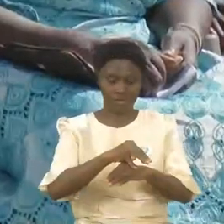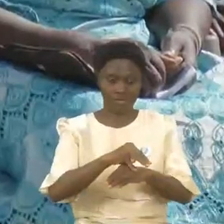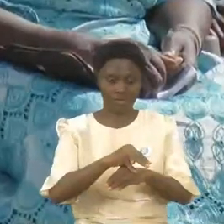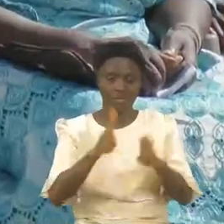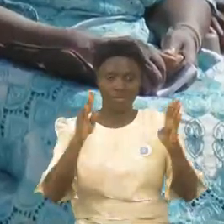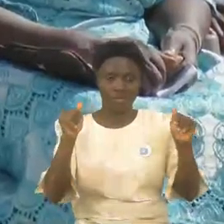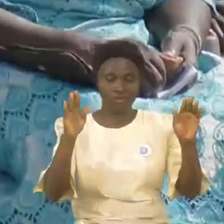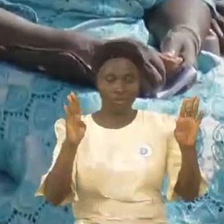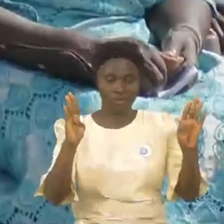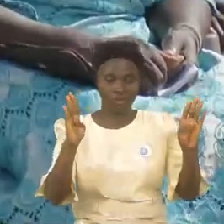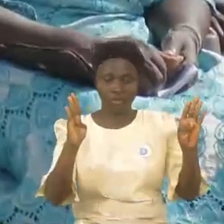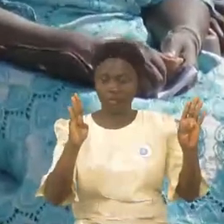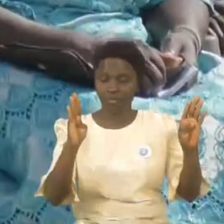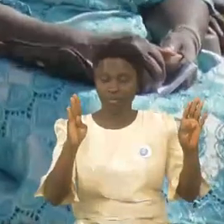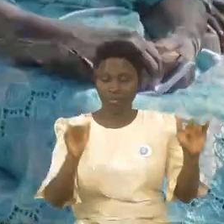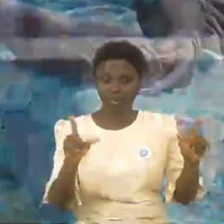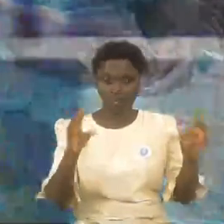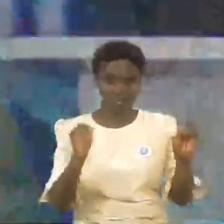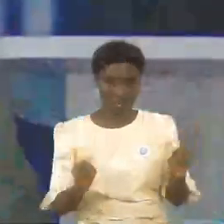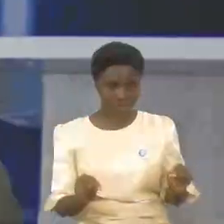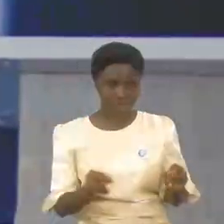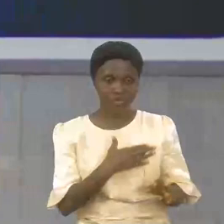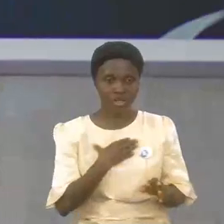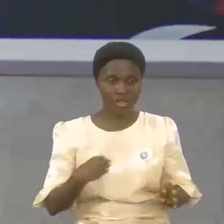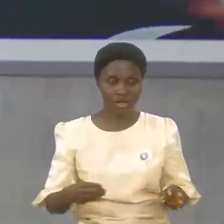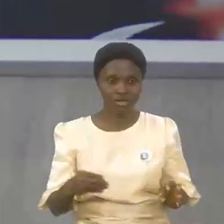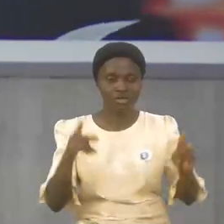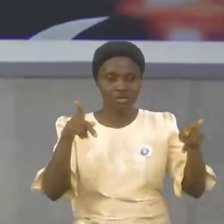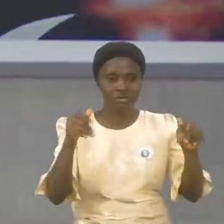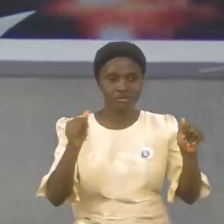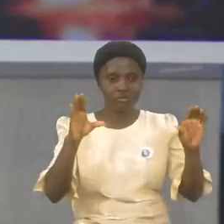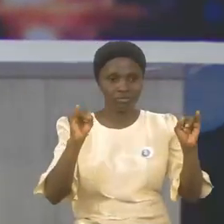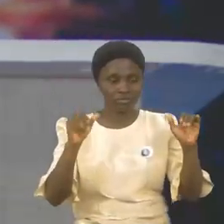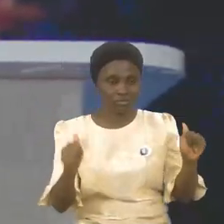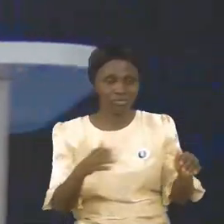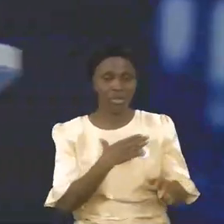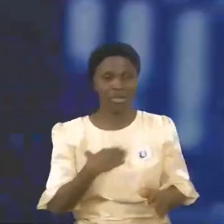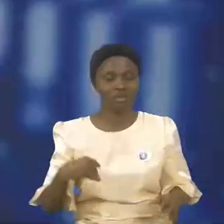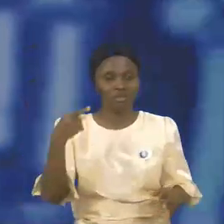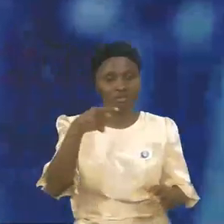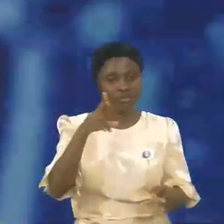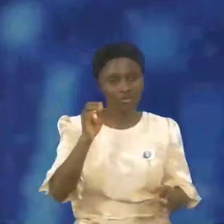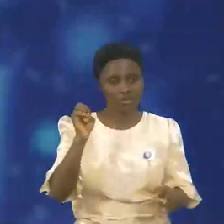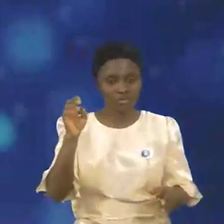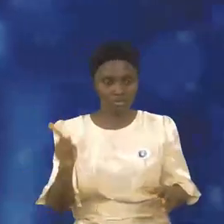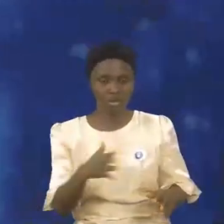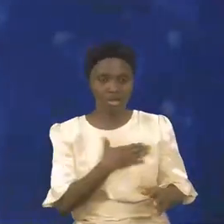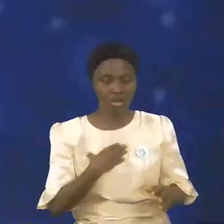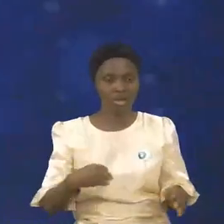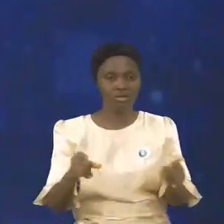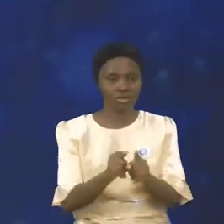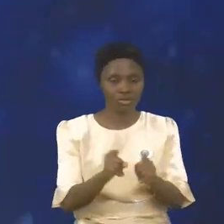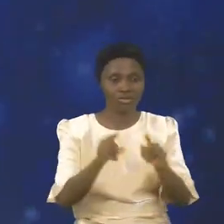donné comme on continue on parle de quatre empire 4 empire Babylone